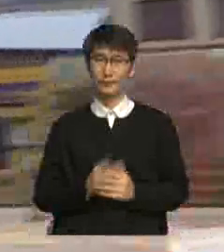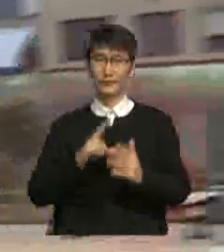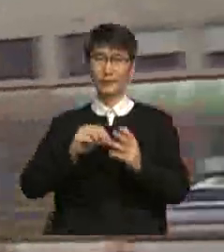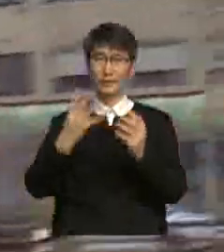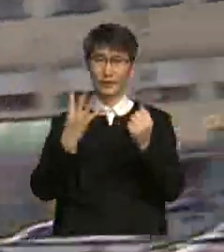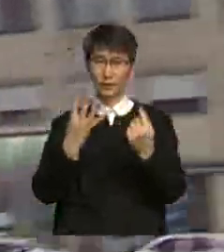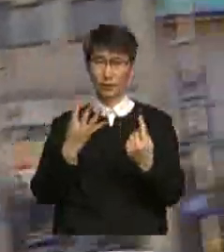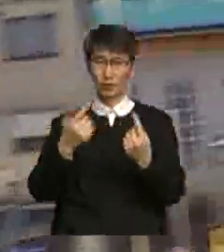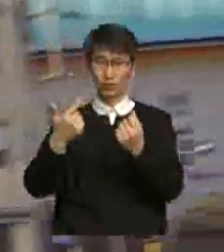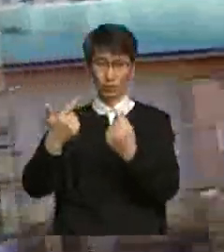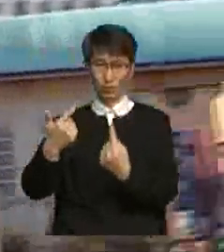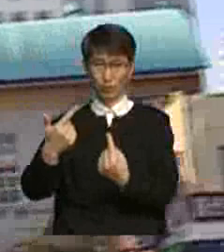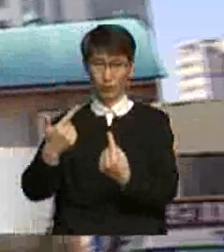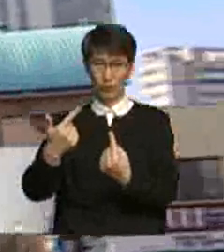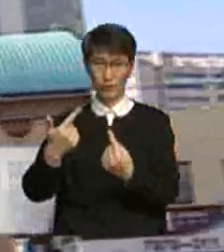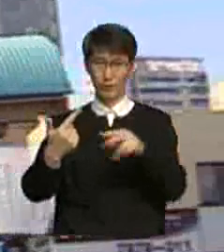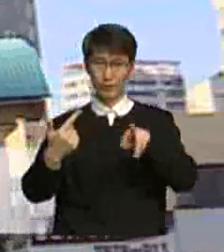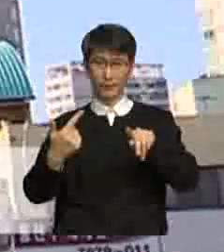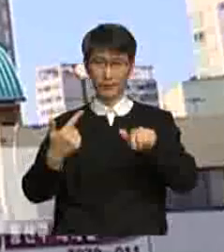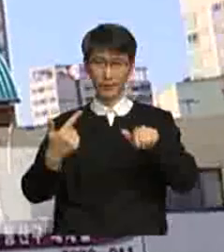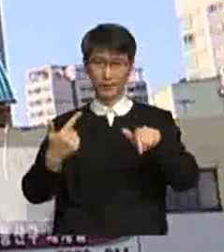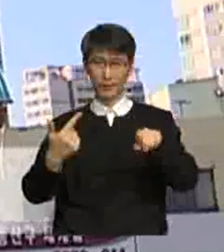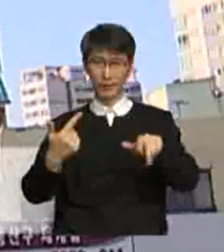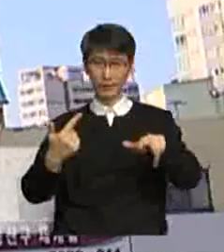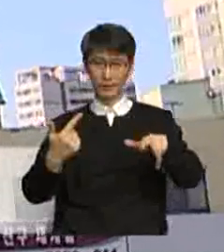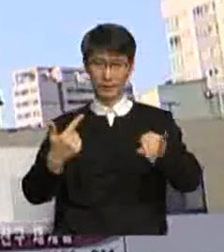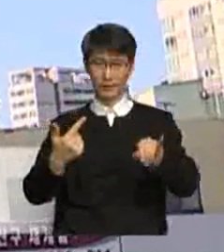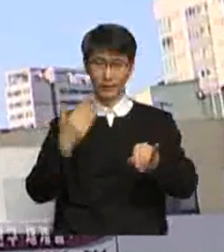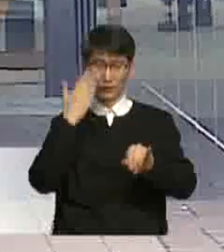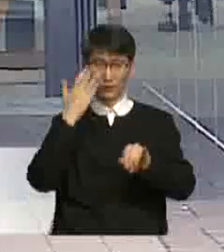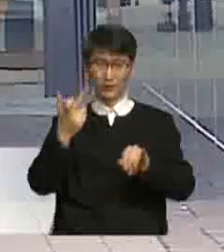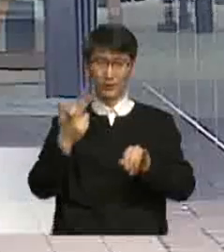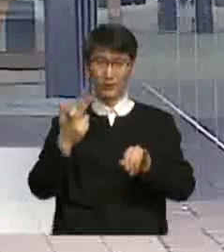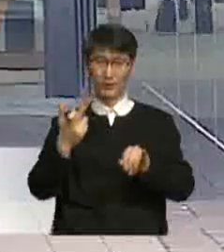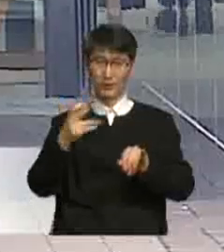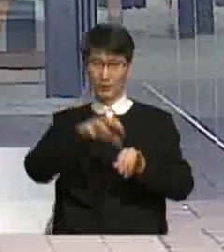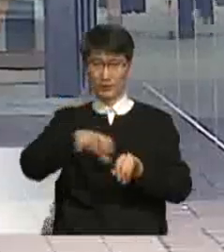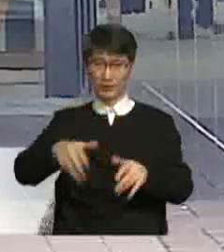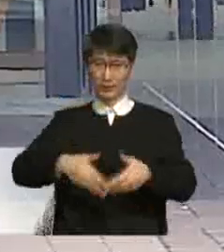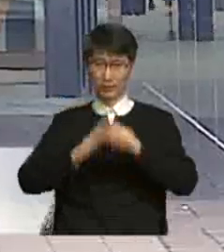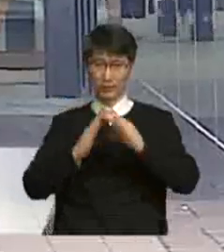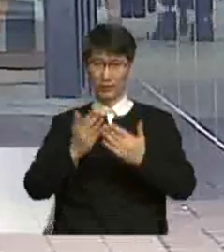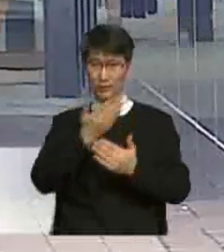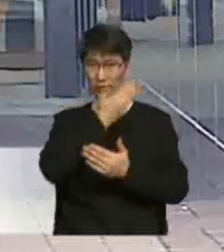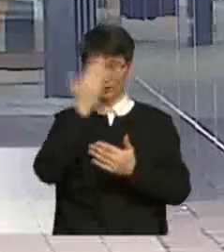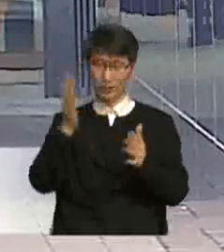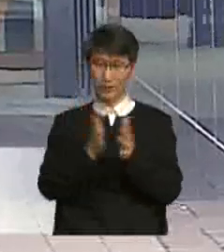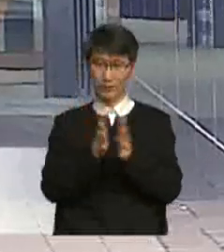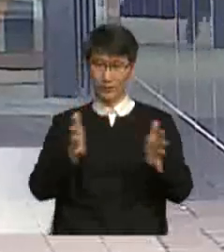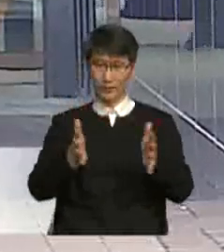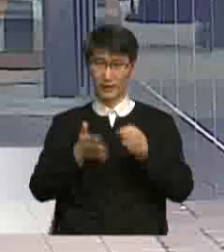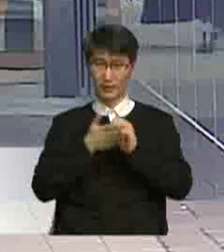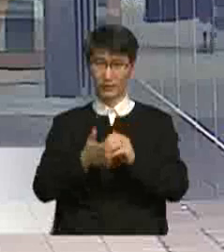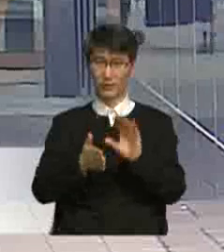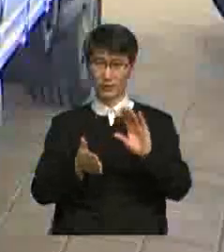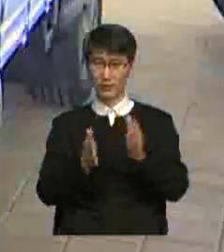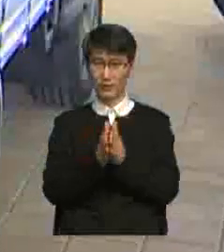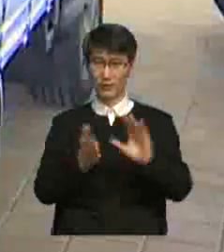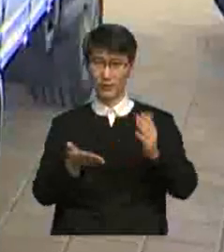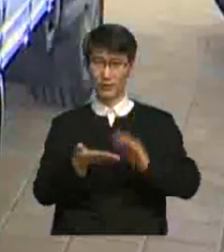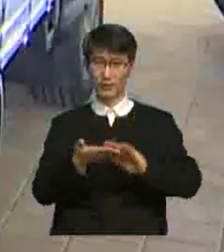지하철 4호선과 6호선 삼각지역 인근 용산구 한강로 2가에 들어선 청년주택의 입주가